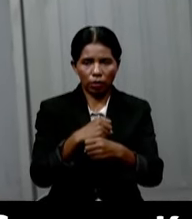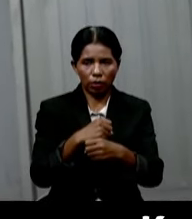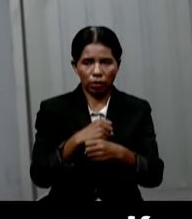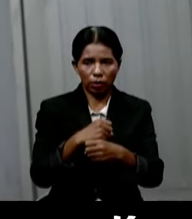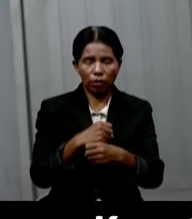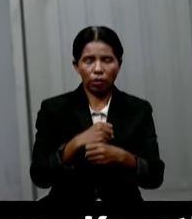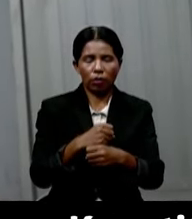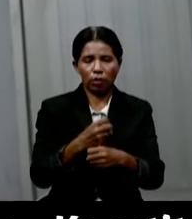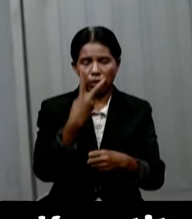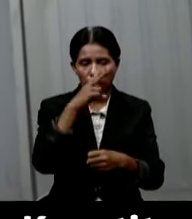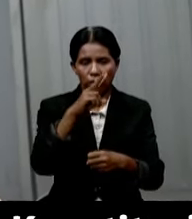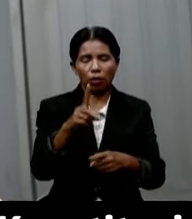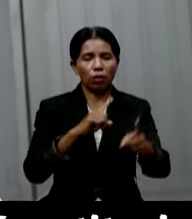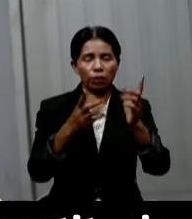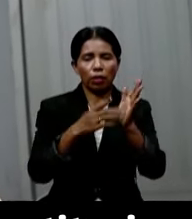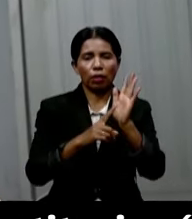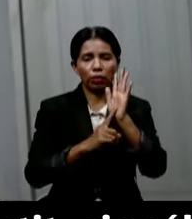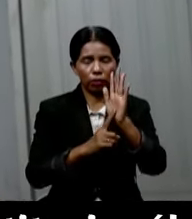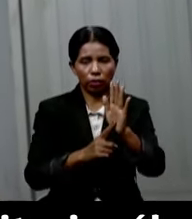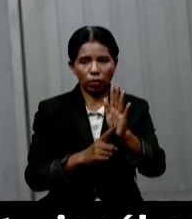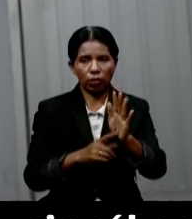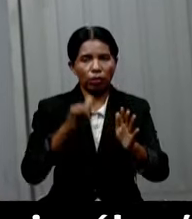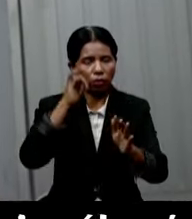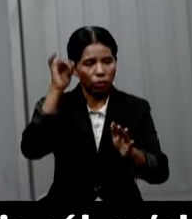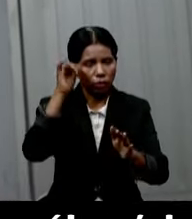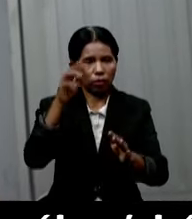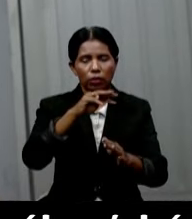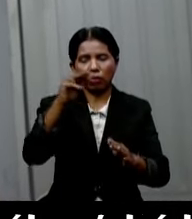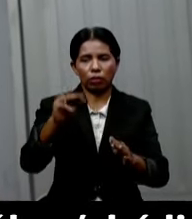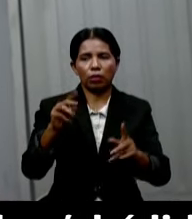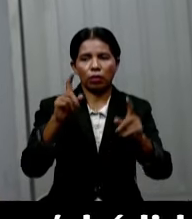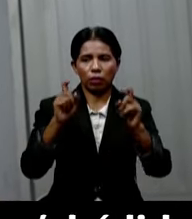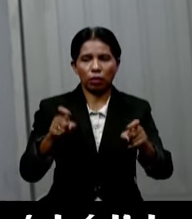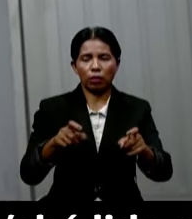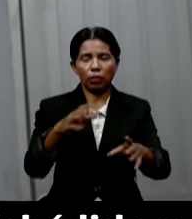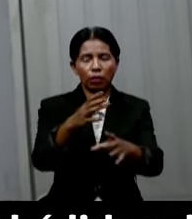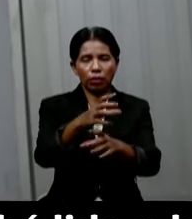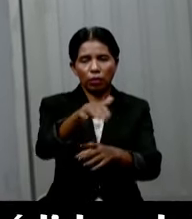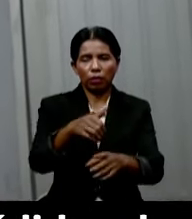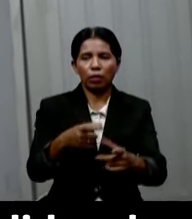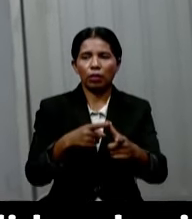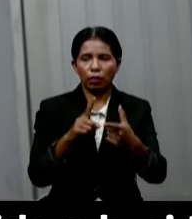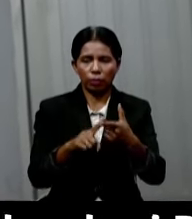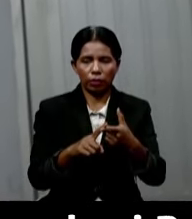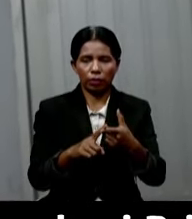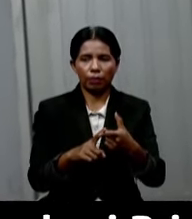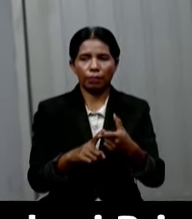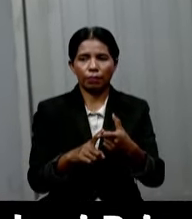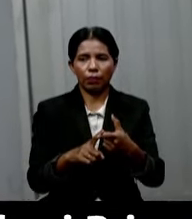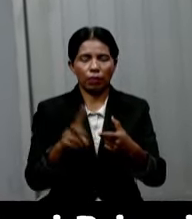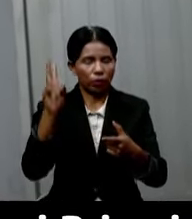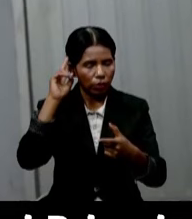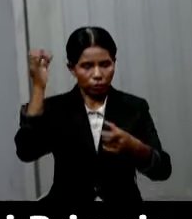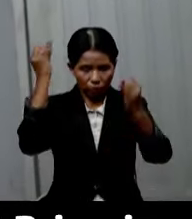alarmamento yana ba kata ka ursik segunda tengi tumba sobu mabe depois de rona